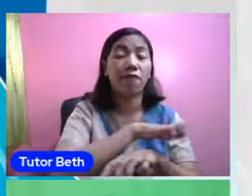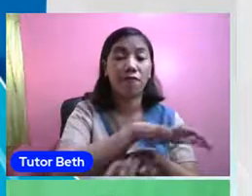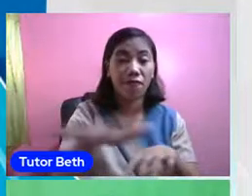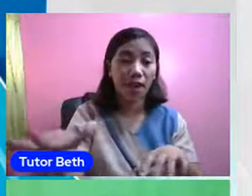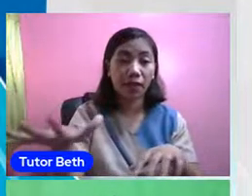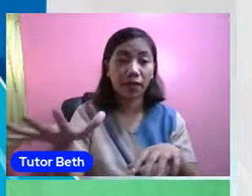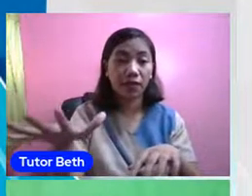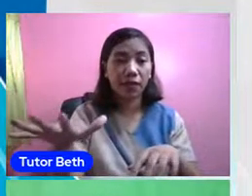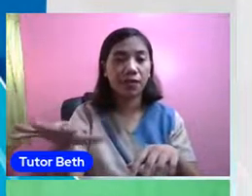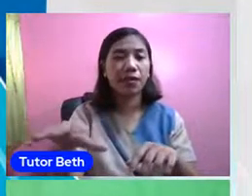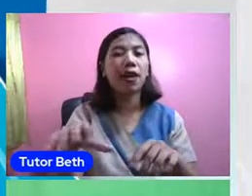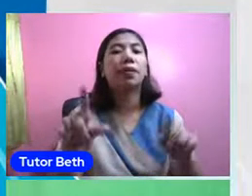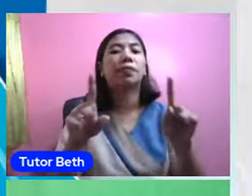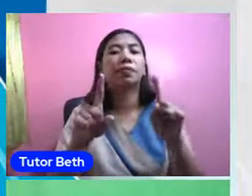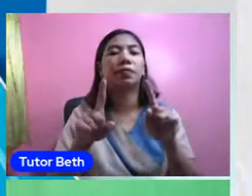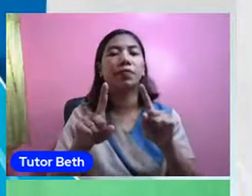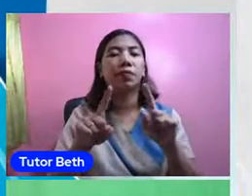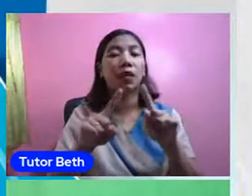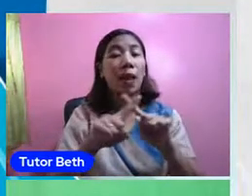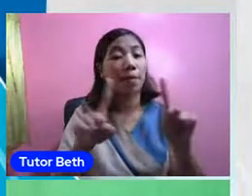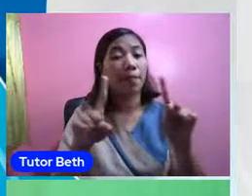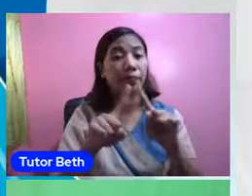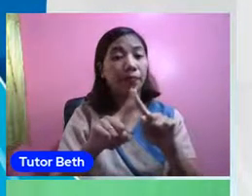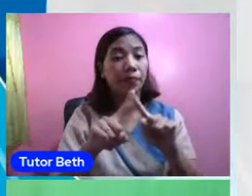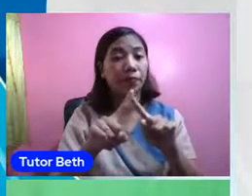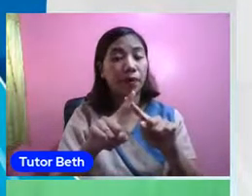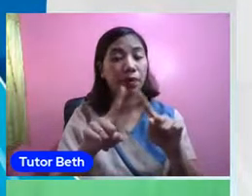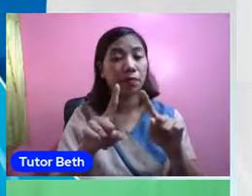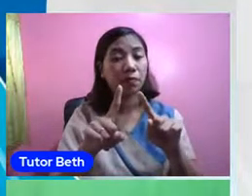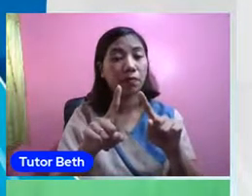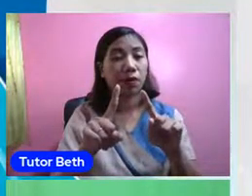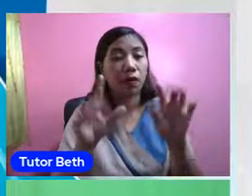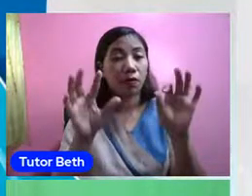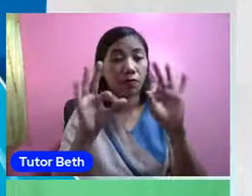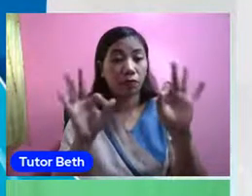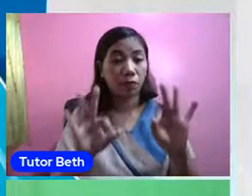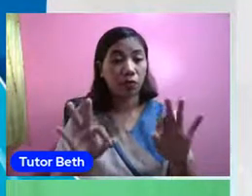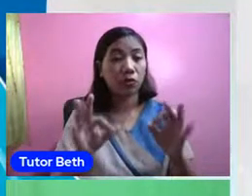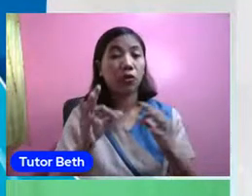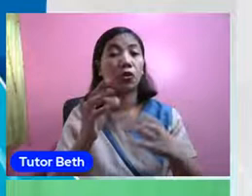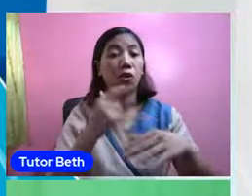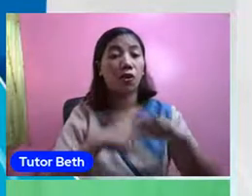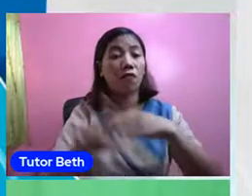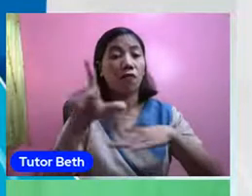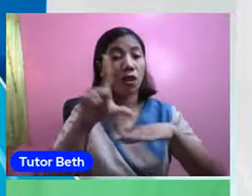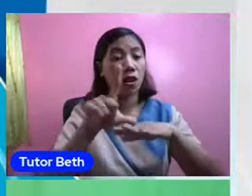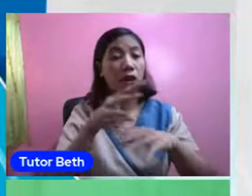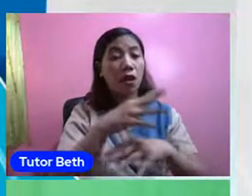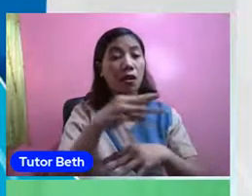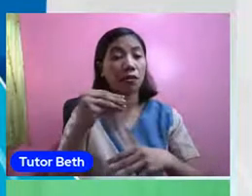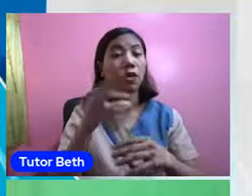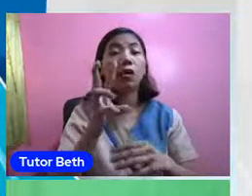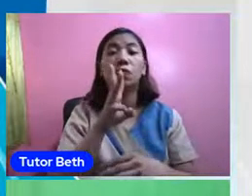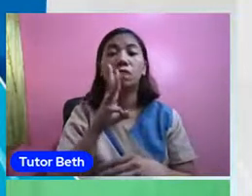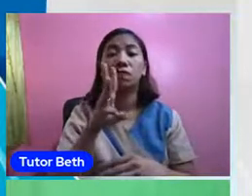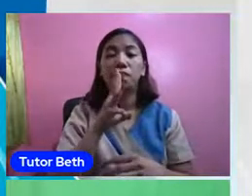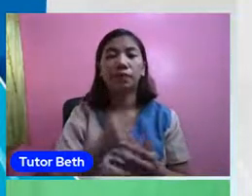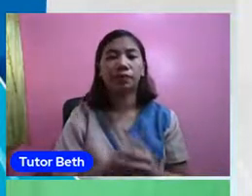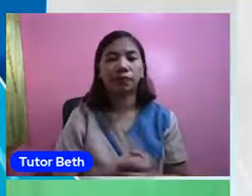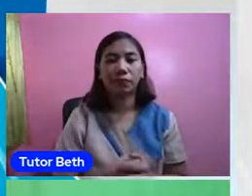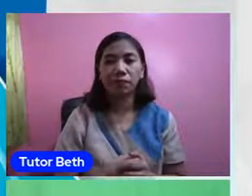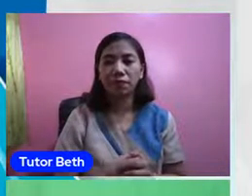-ibang anyong lupa at tubig. Okay. Sige. Tingnan natin ha. Para naman sa ating